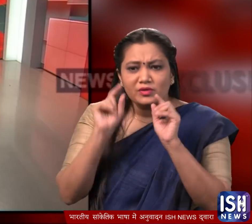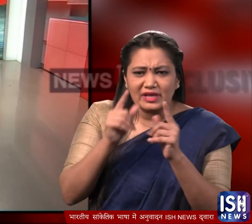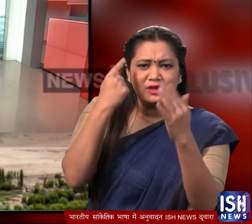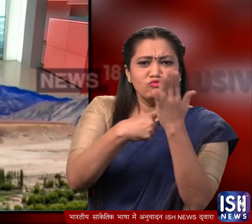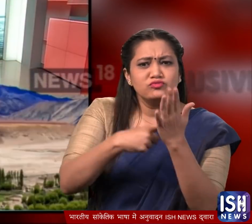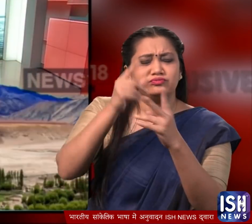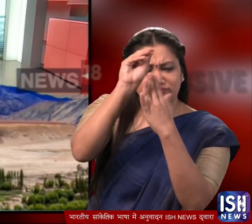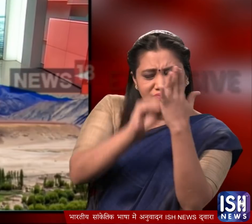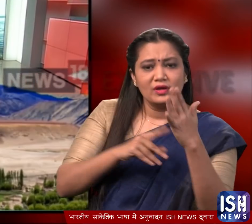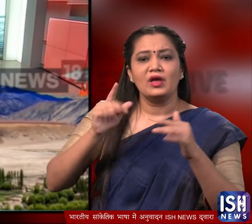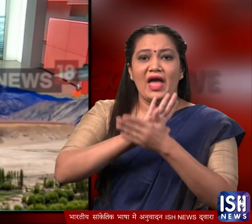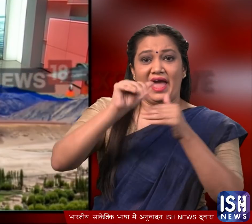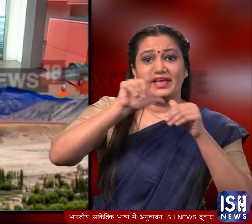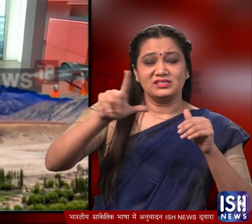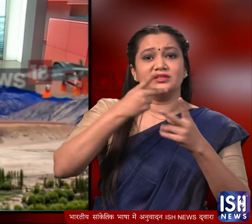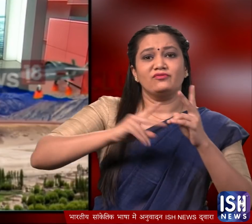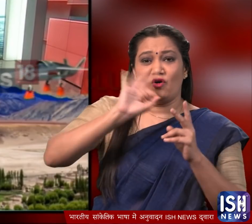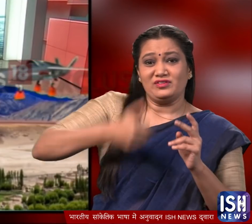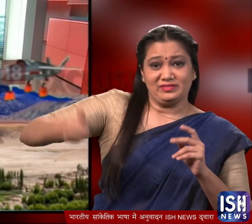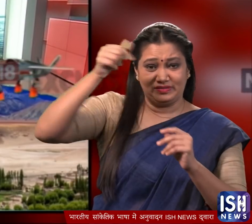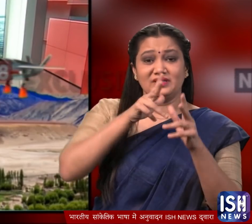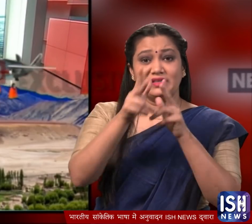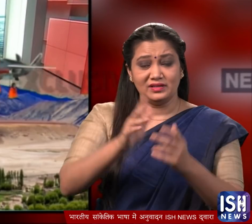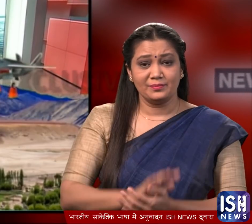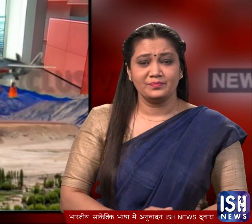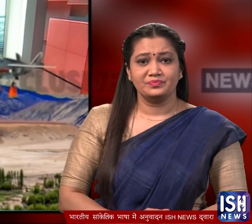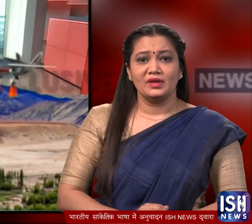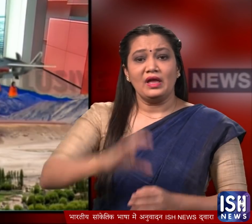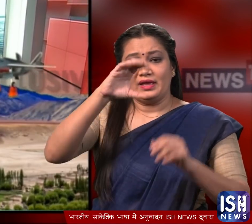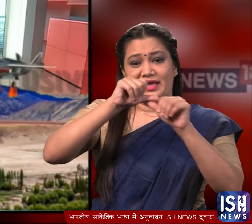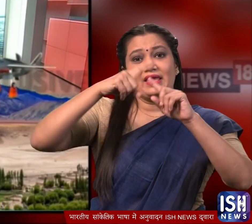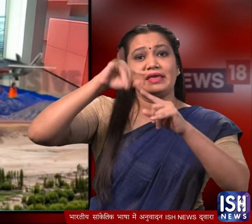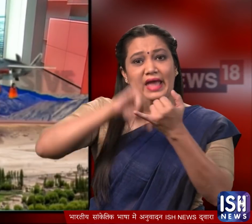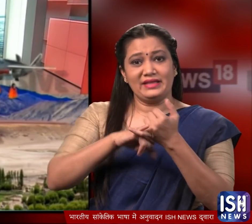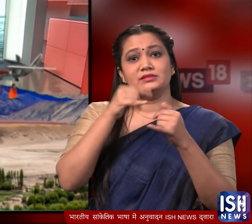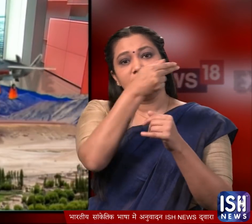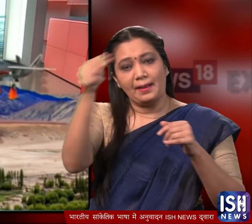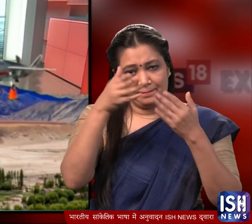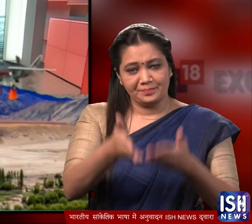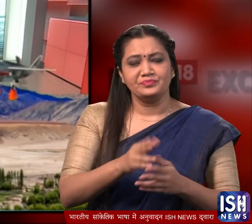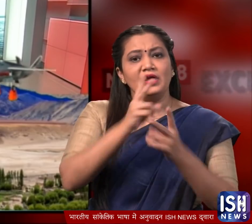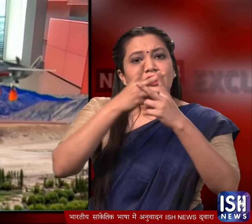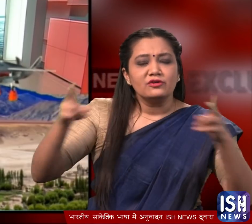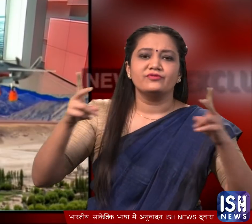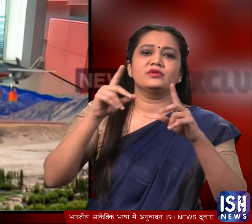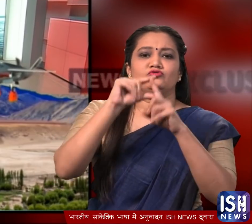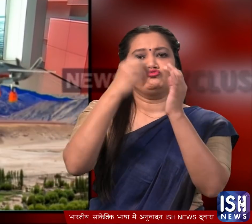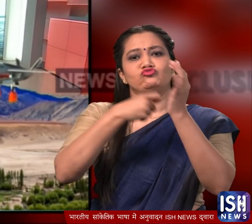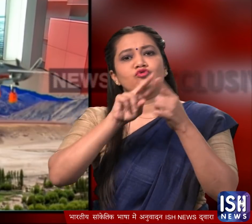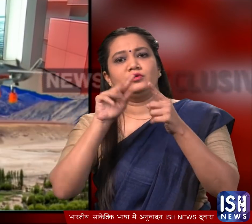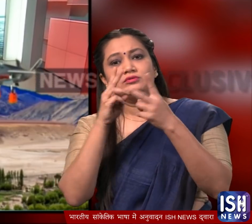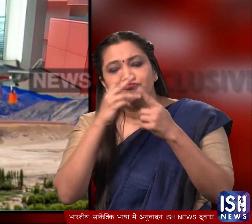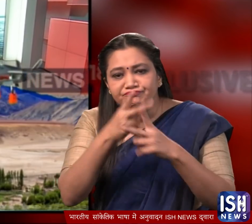है। हिंदुस्तान एरोनॉटिक्स लिमिटेड के अधिकारियों के मुताबिक इस प्रोजेक्ट का नाम कैट्स रखा गया है, जिसमें 3 अलग अलग तरह के ड्रोन